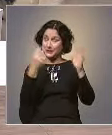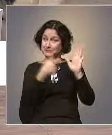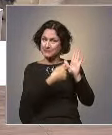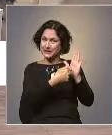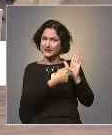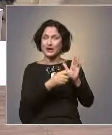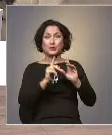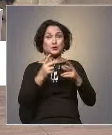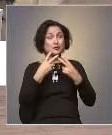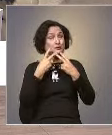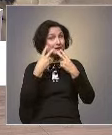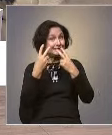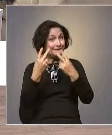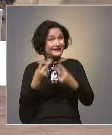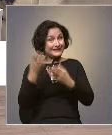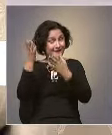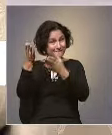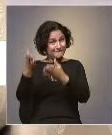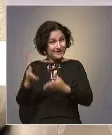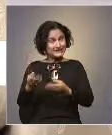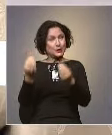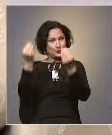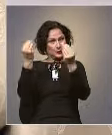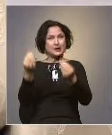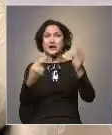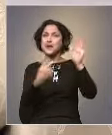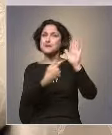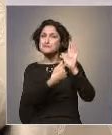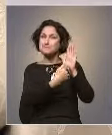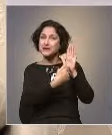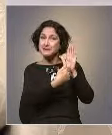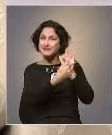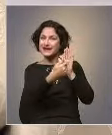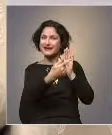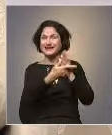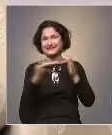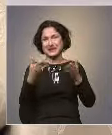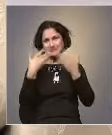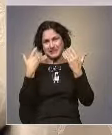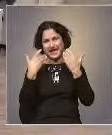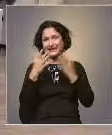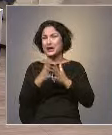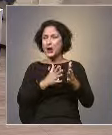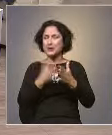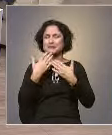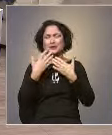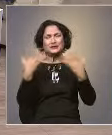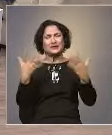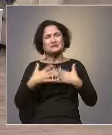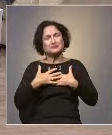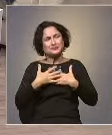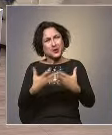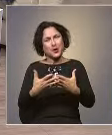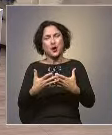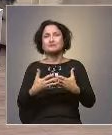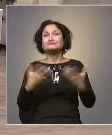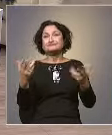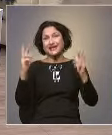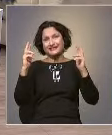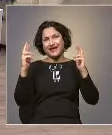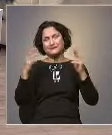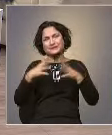могат да видят вашите студенти, за да останат в науката и да правят такива още успешни проучвания и разработки. Благодаря ви много и още успехи. Надявам се отново да